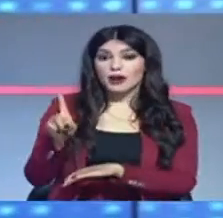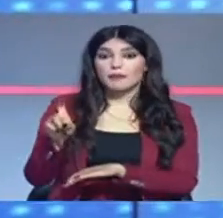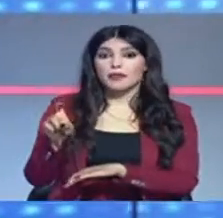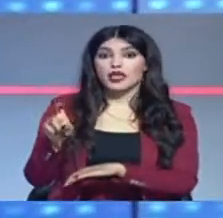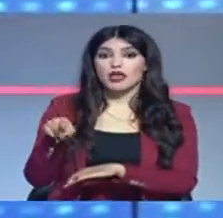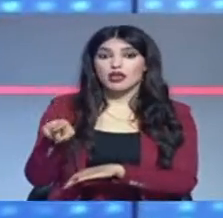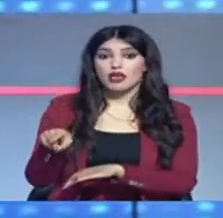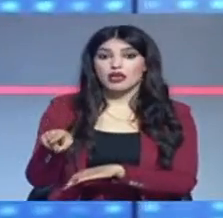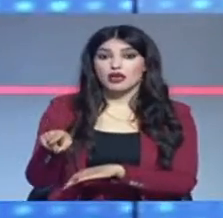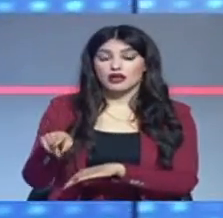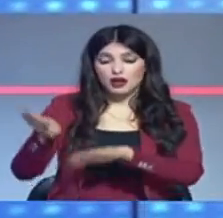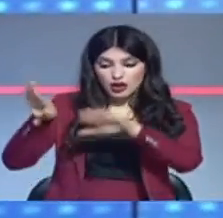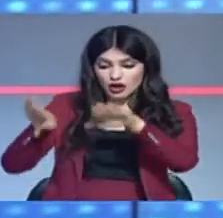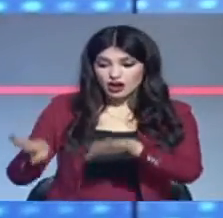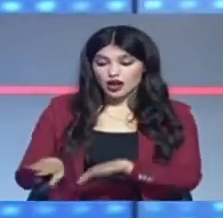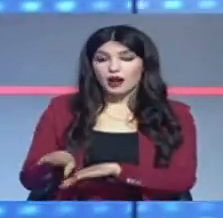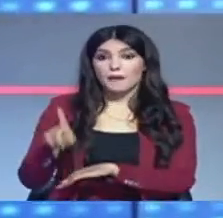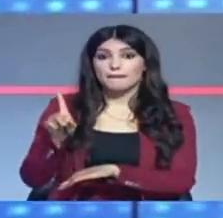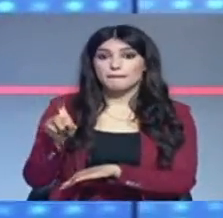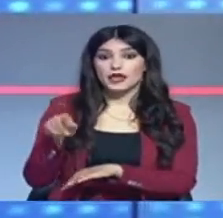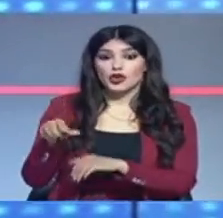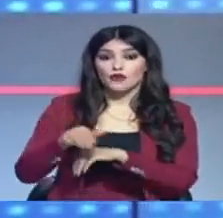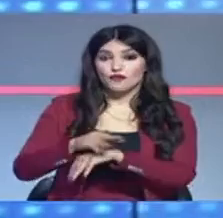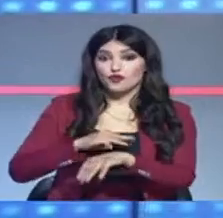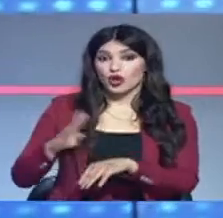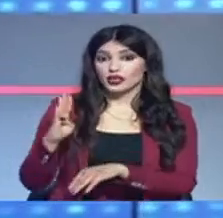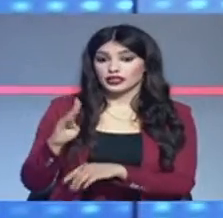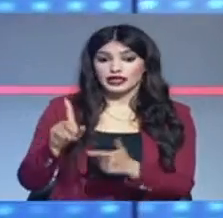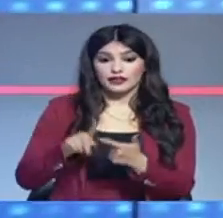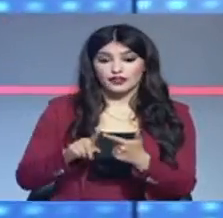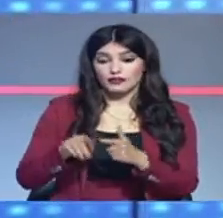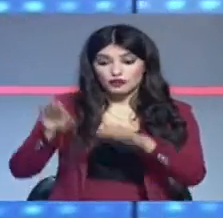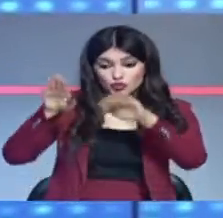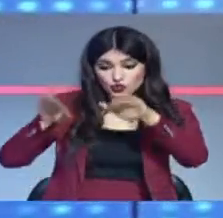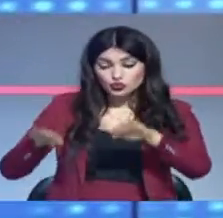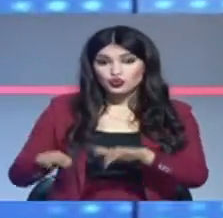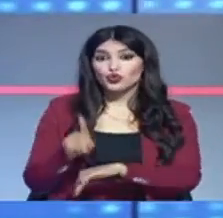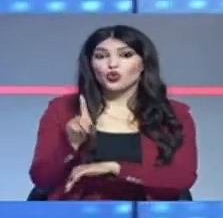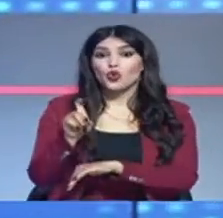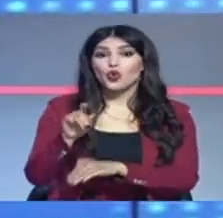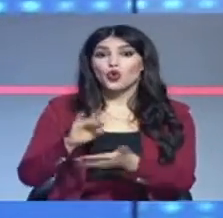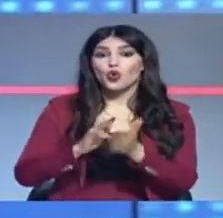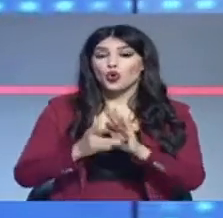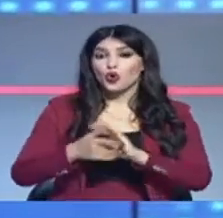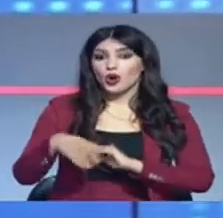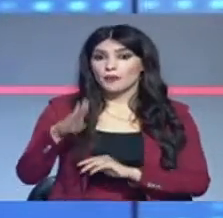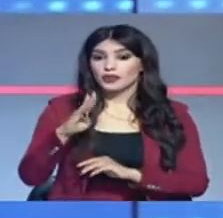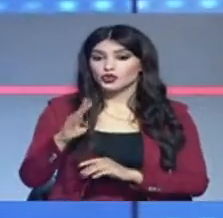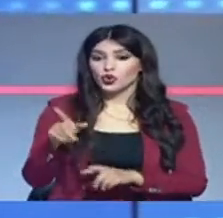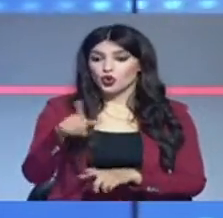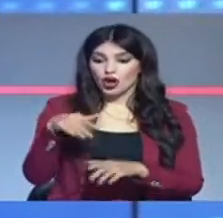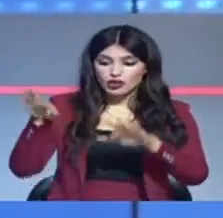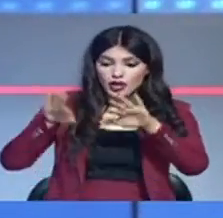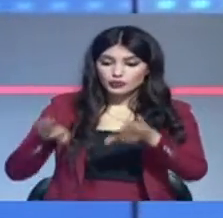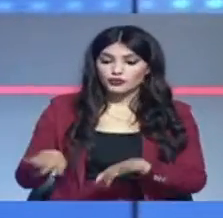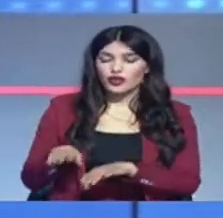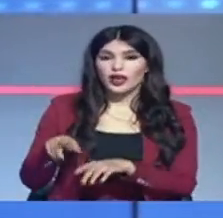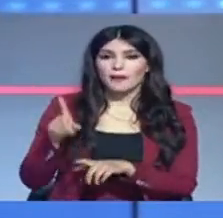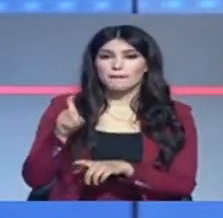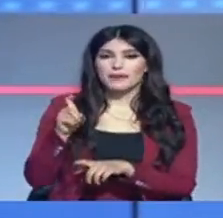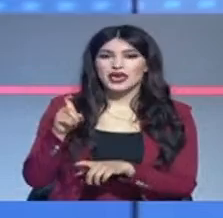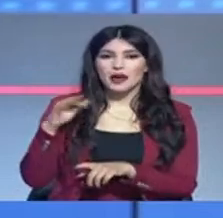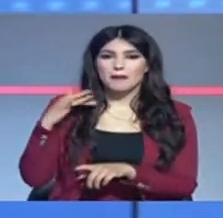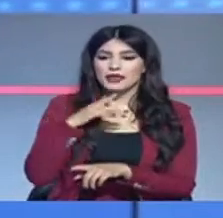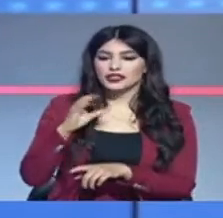لانه سيد المراه كذلك والسدود الاخر في الشمال كلها تتغذى من محطه تغيير وكما كنتم اه